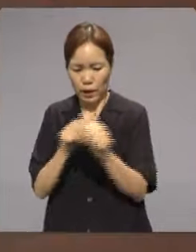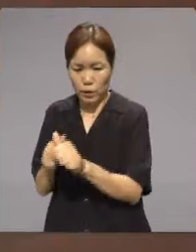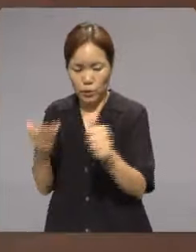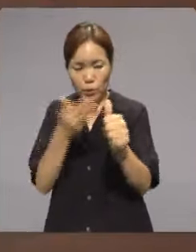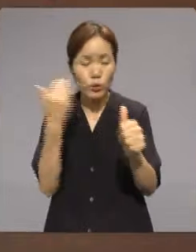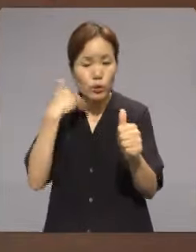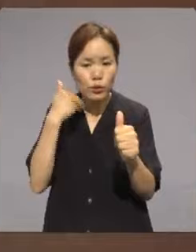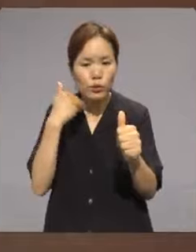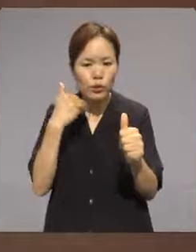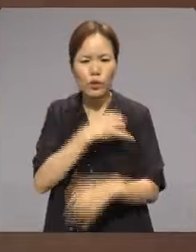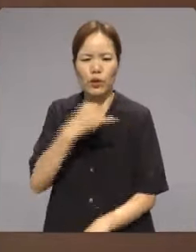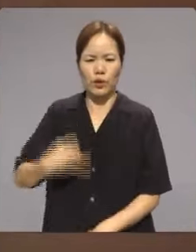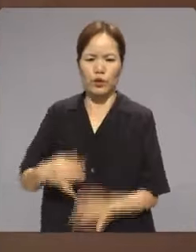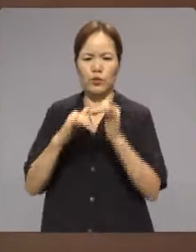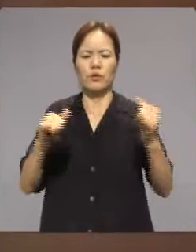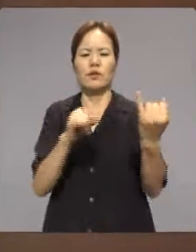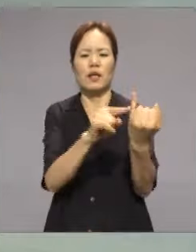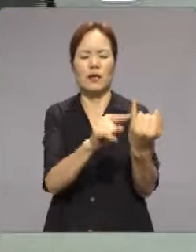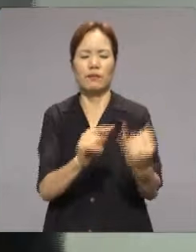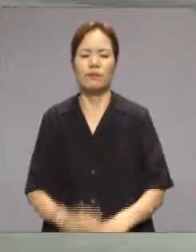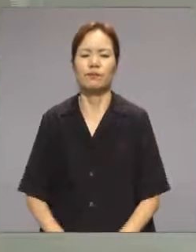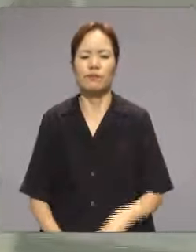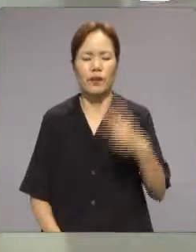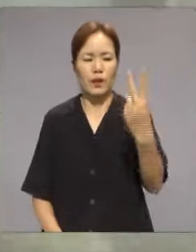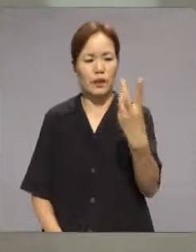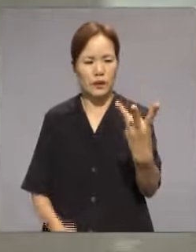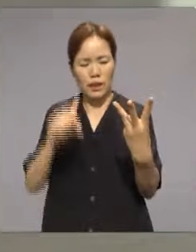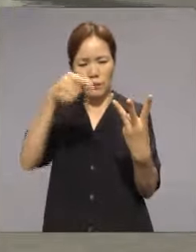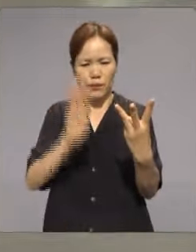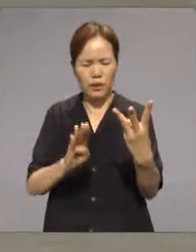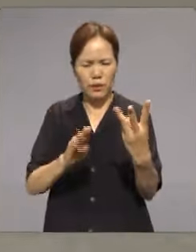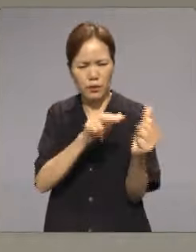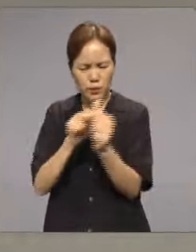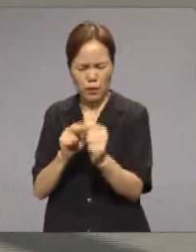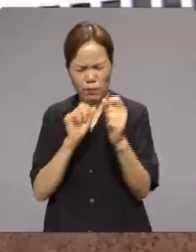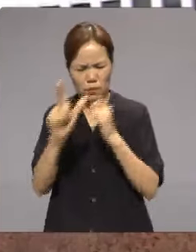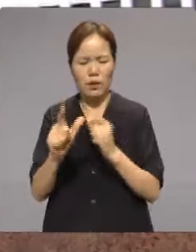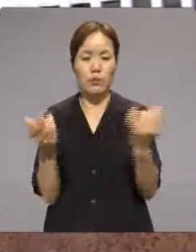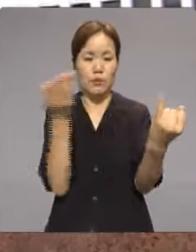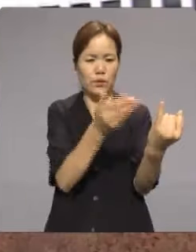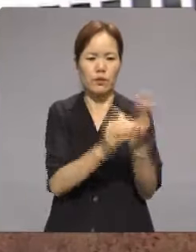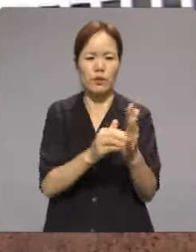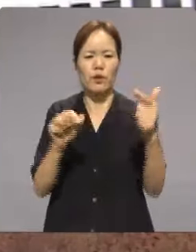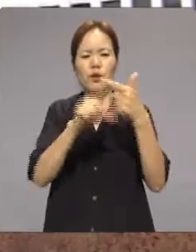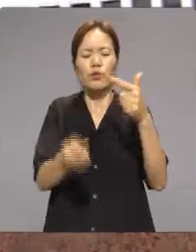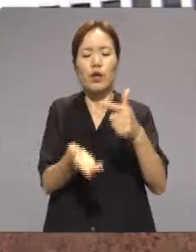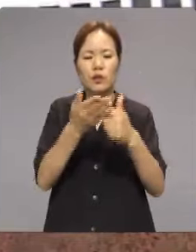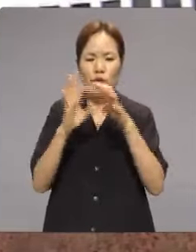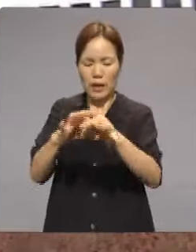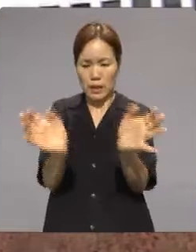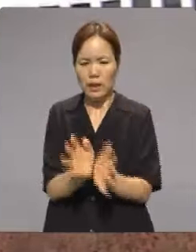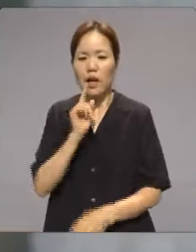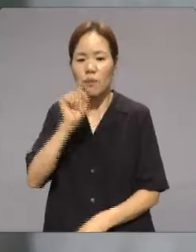동포 대북 교원들의 신상이 담긴 2급 자료 다수였습니다이는 기관